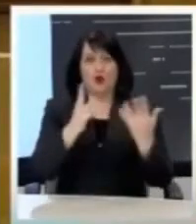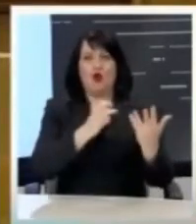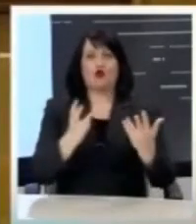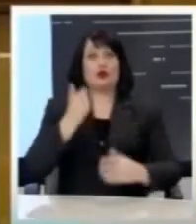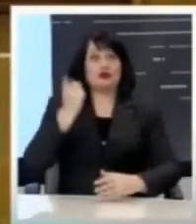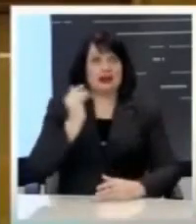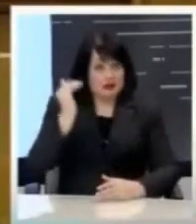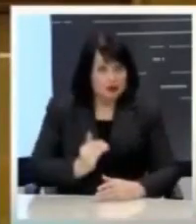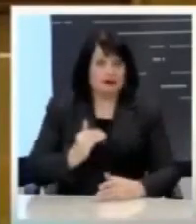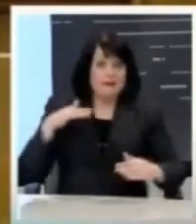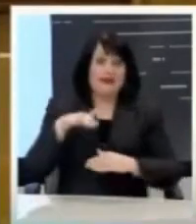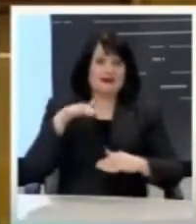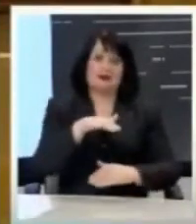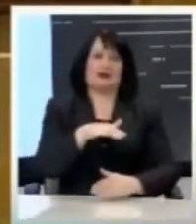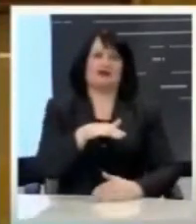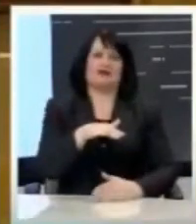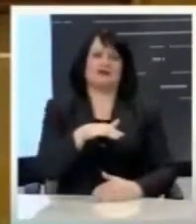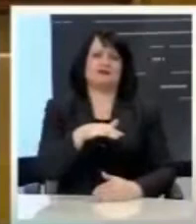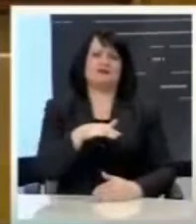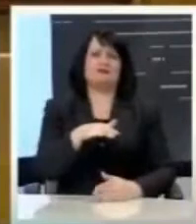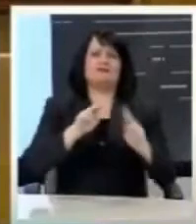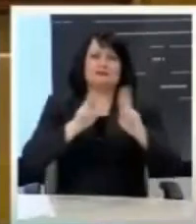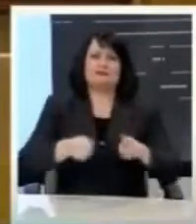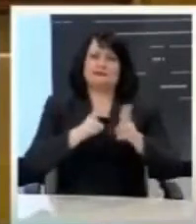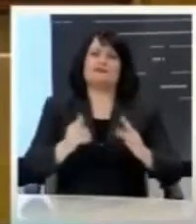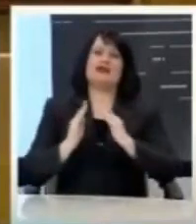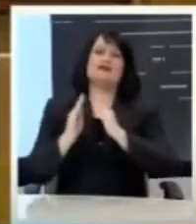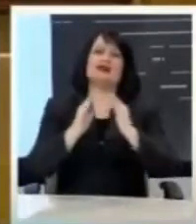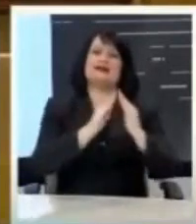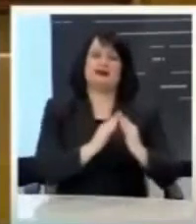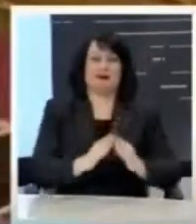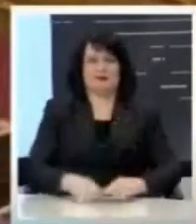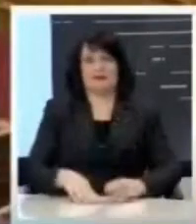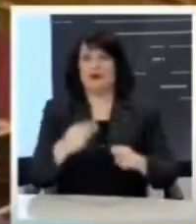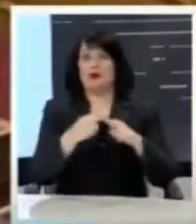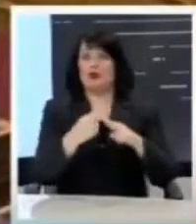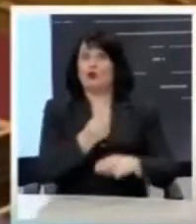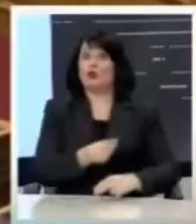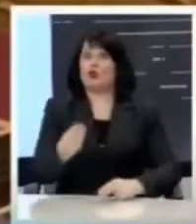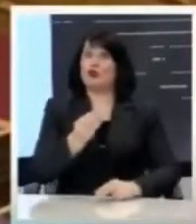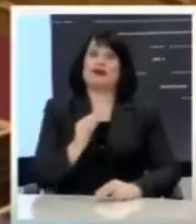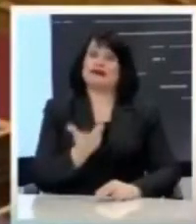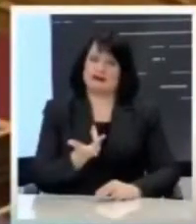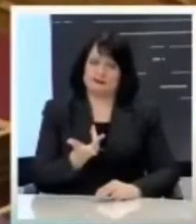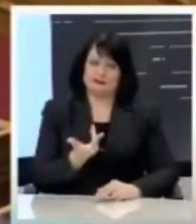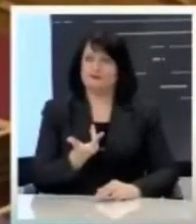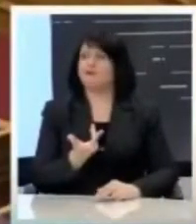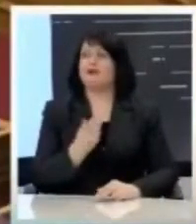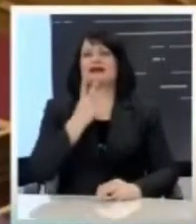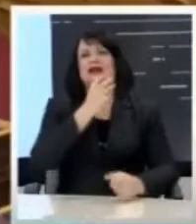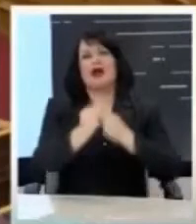88% λιγότερες επιθέσεις σε καταστήματα και σπίτια. Το σημαντικότερο όμως είναι ότι την τριετία